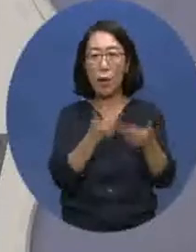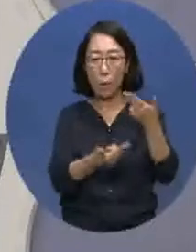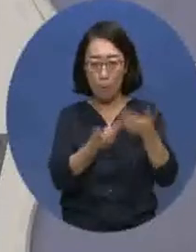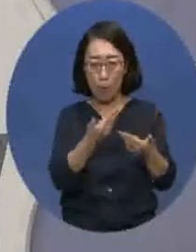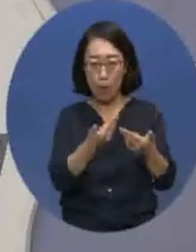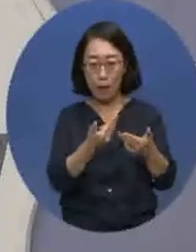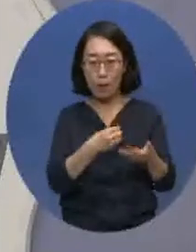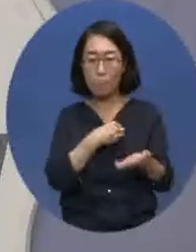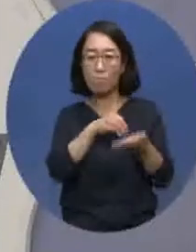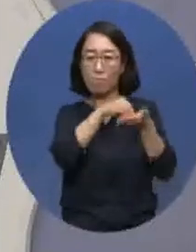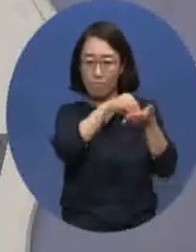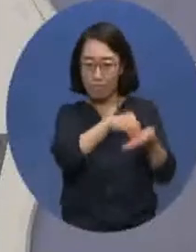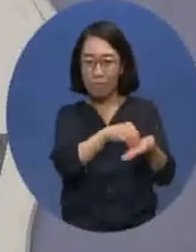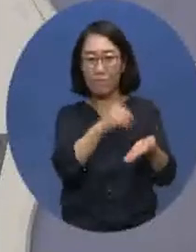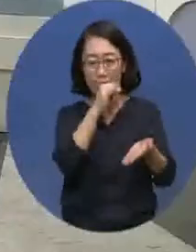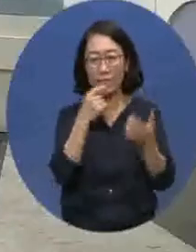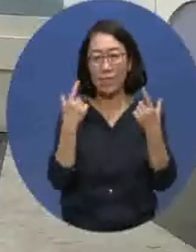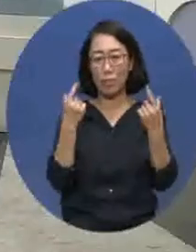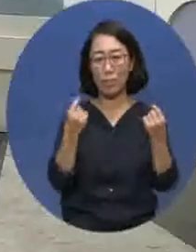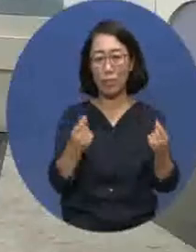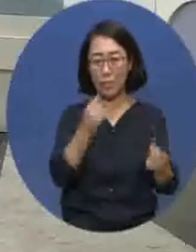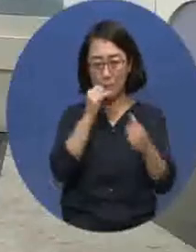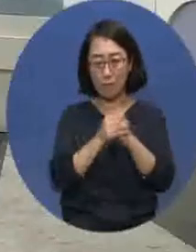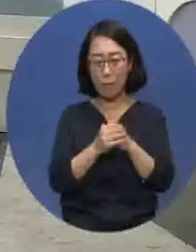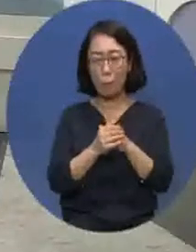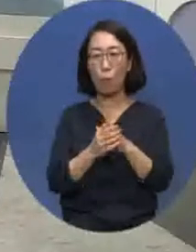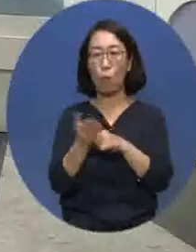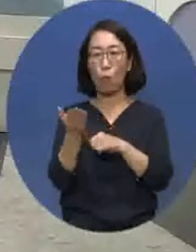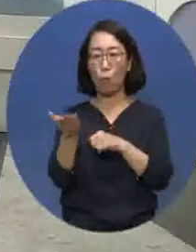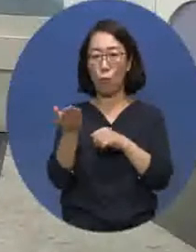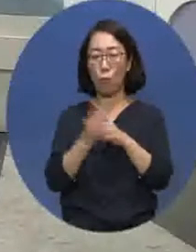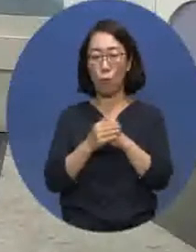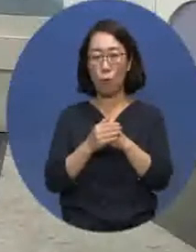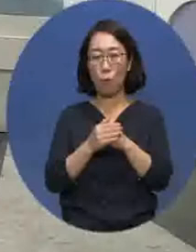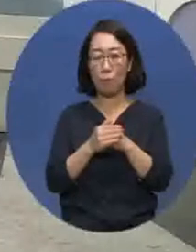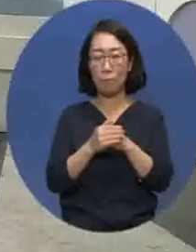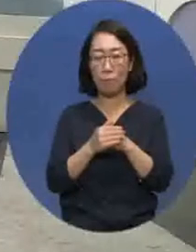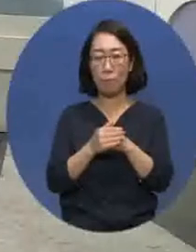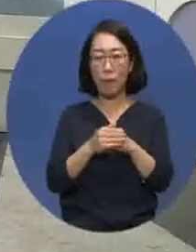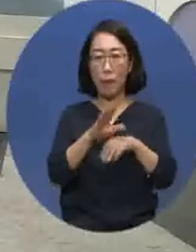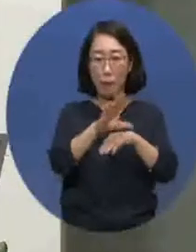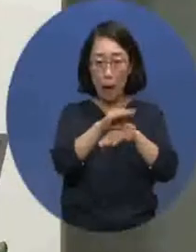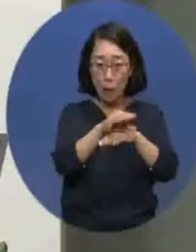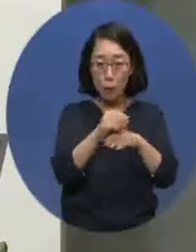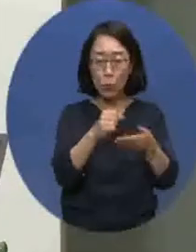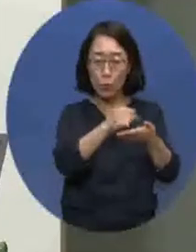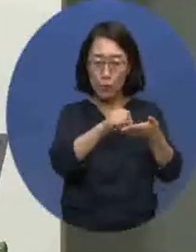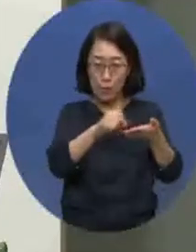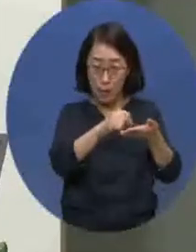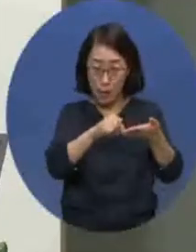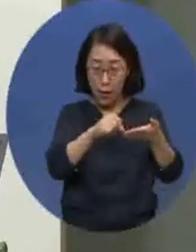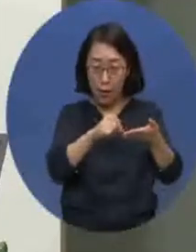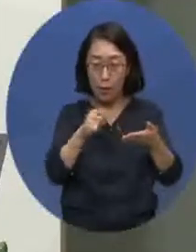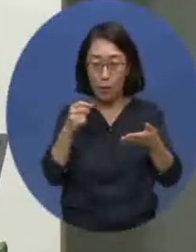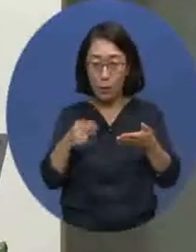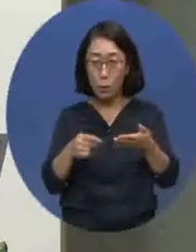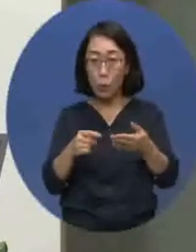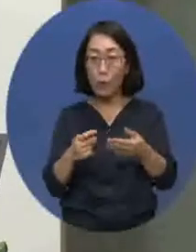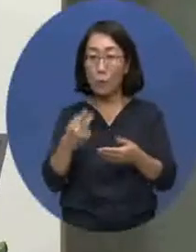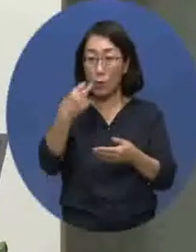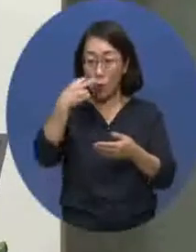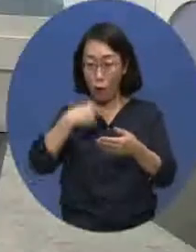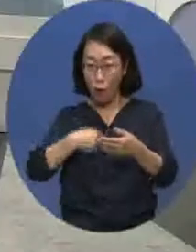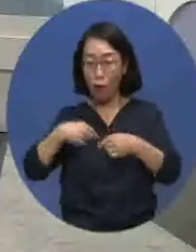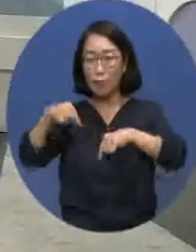하고 있습니다 그렇습니까 예 그러니까 뭐 사실은 방송작가 이 줘 정치 근데 그렇게 이렇게